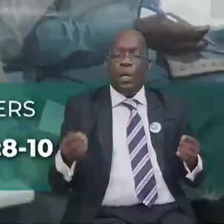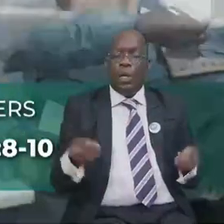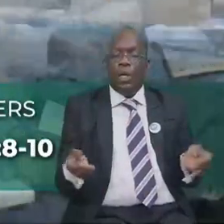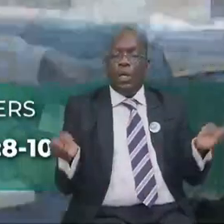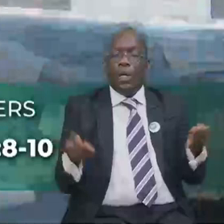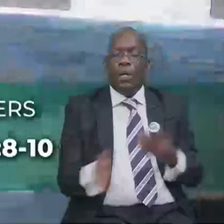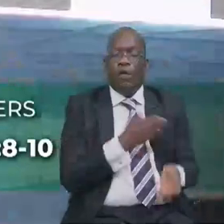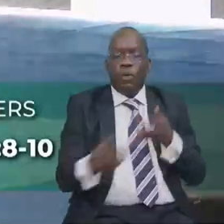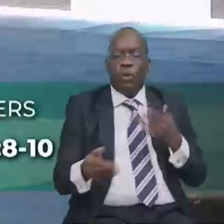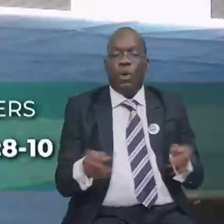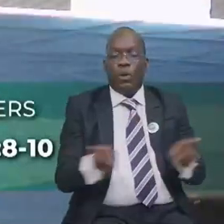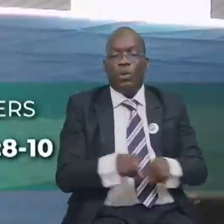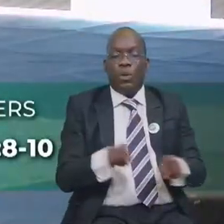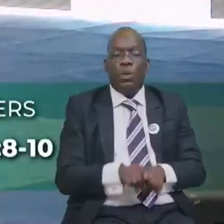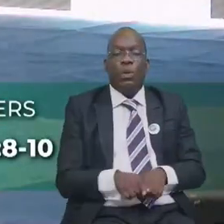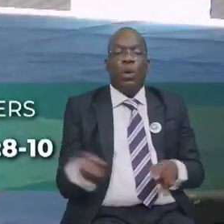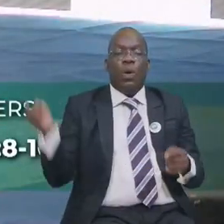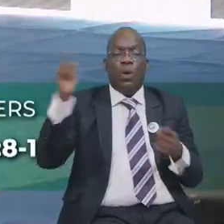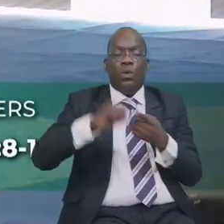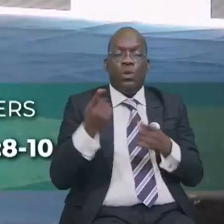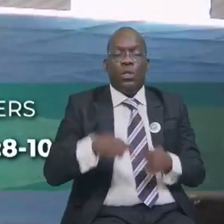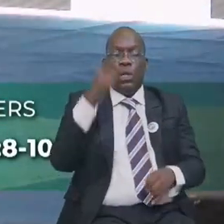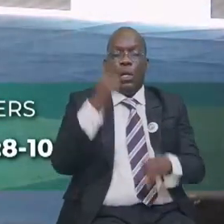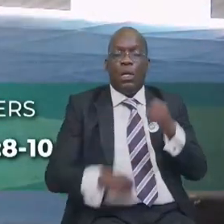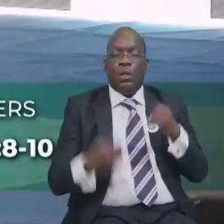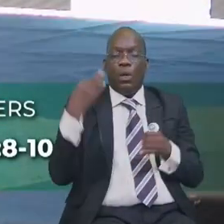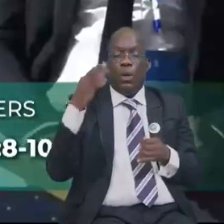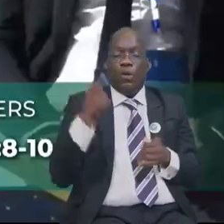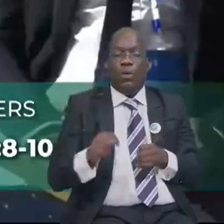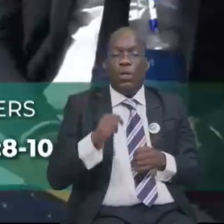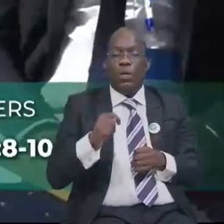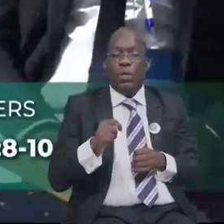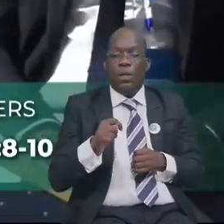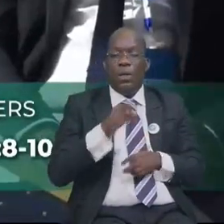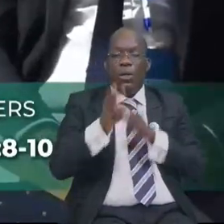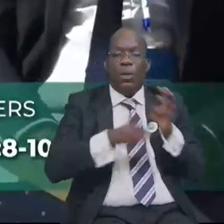Jusqu'à la fin du monde.